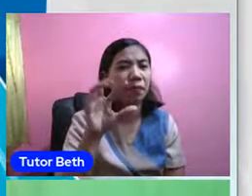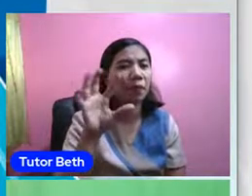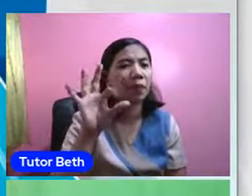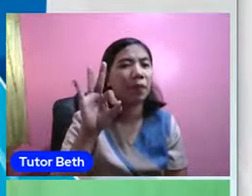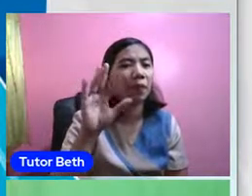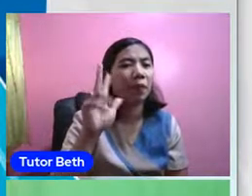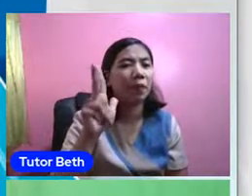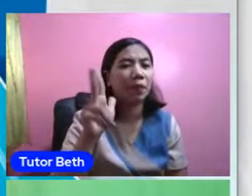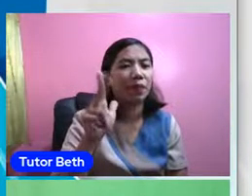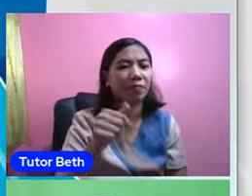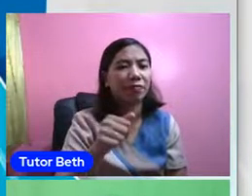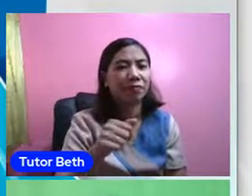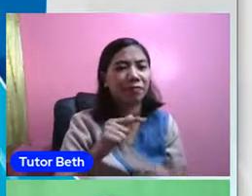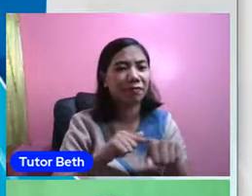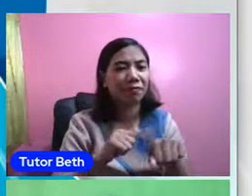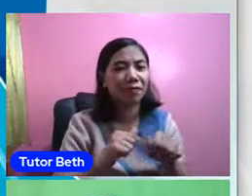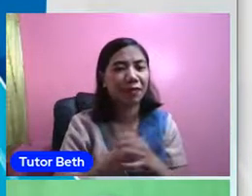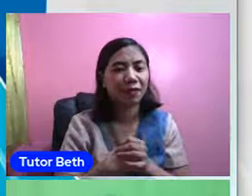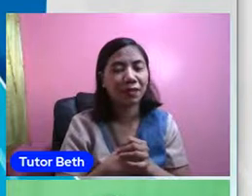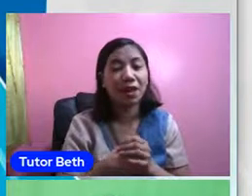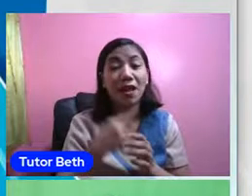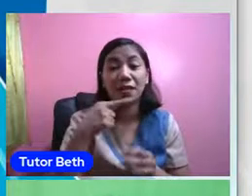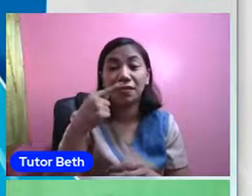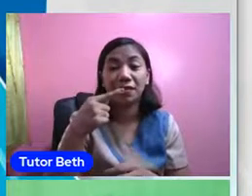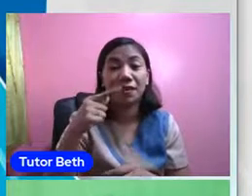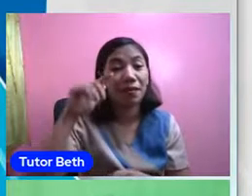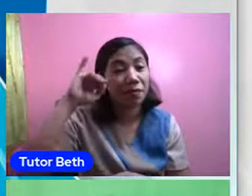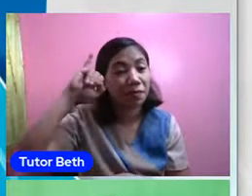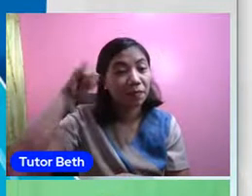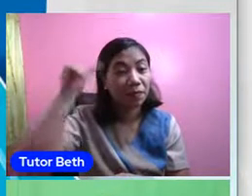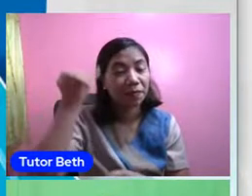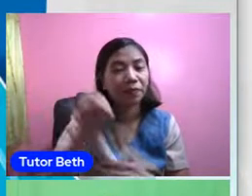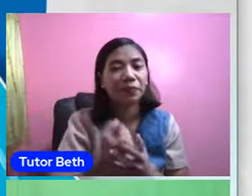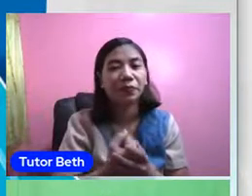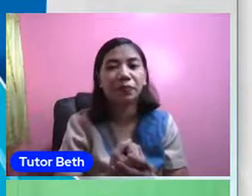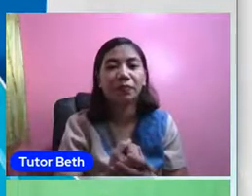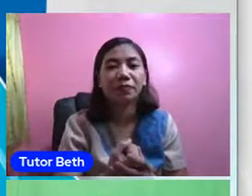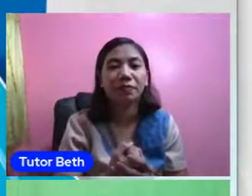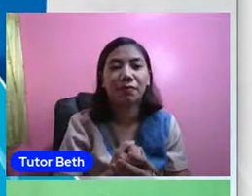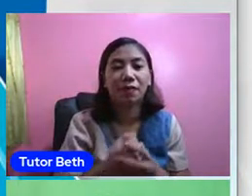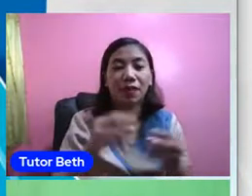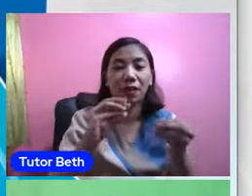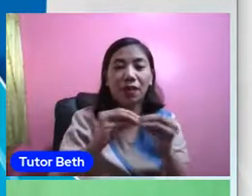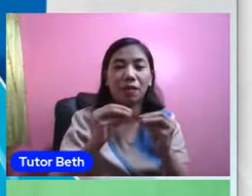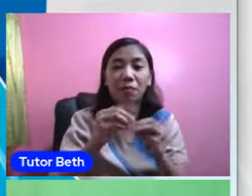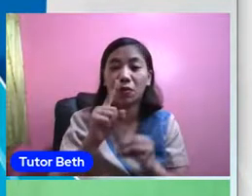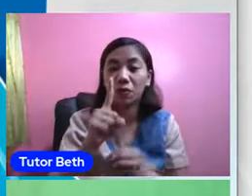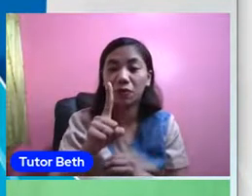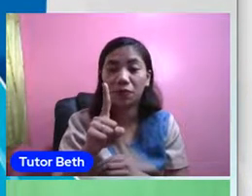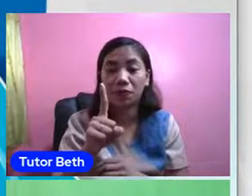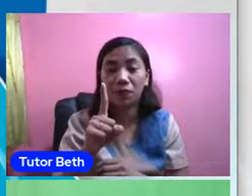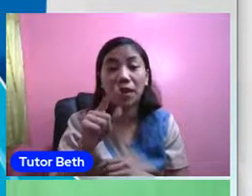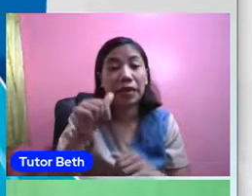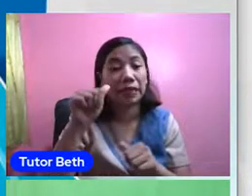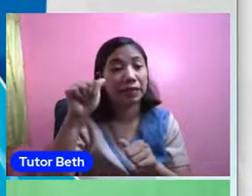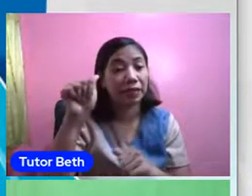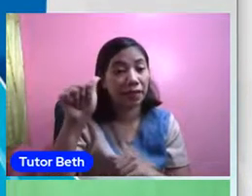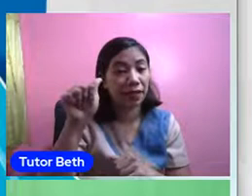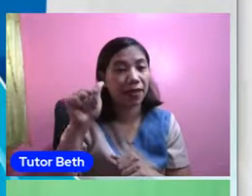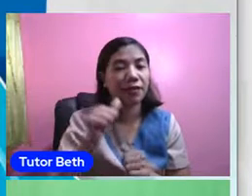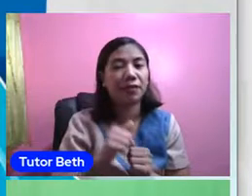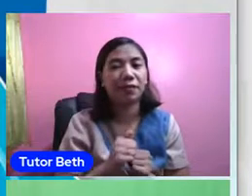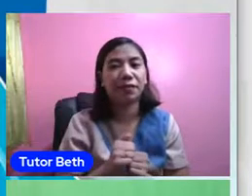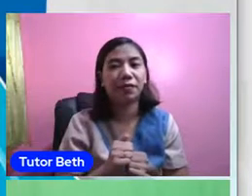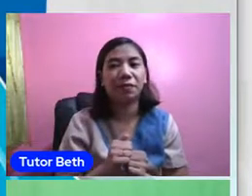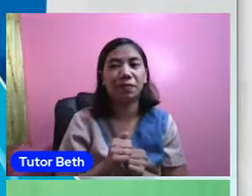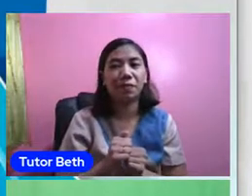Okay. Sabi ni Justine for the number one, letter A. Sabi ni Judah, letter A.